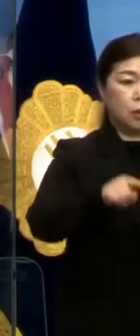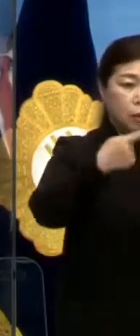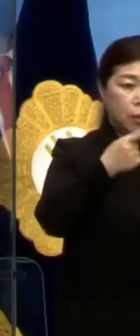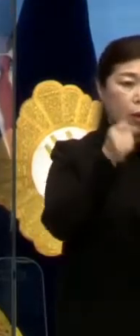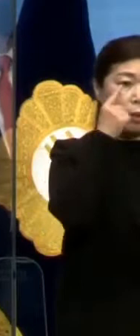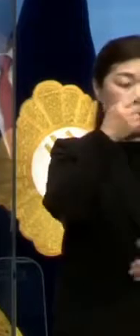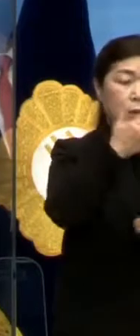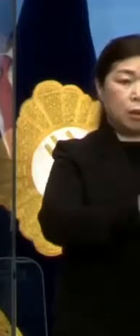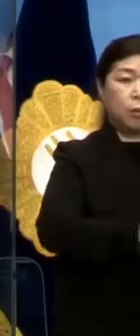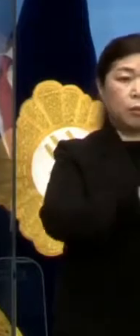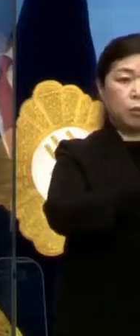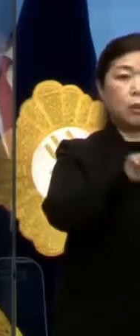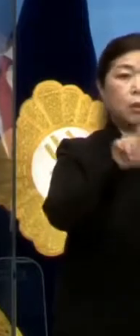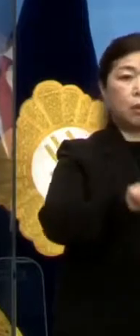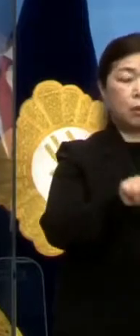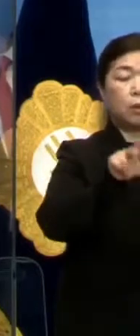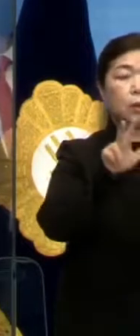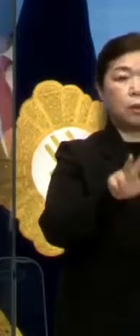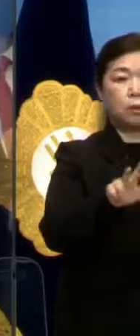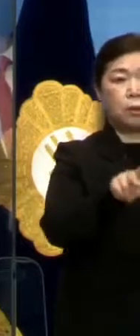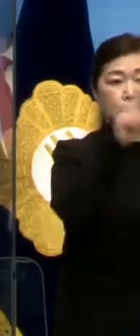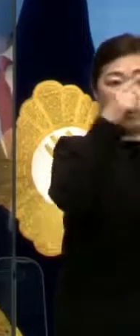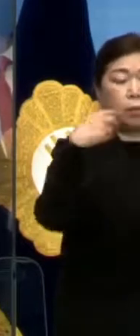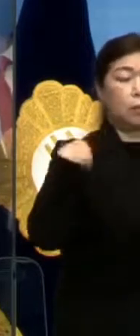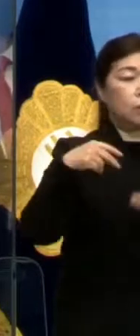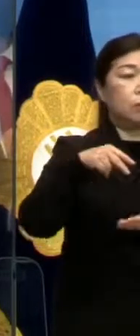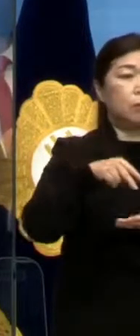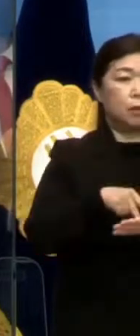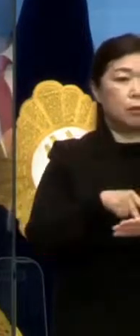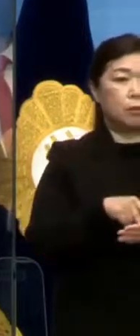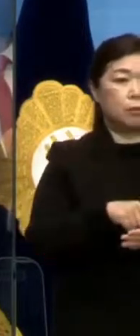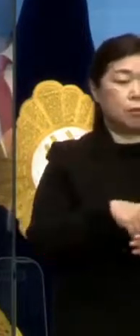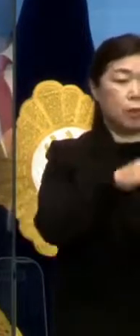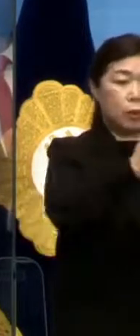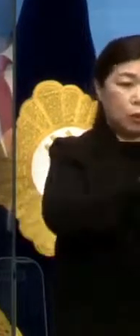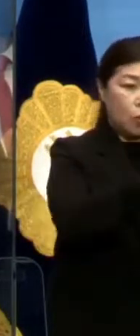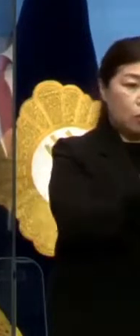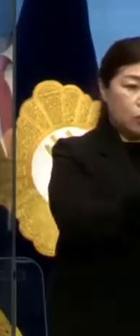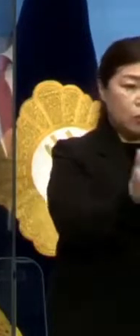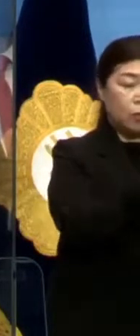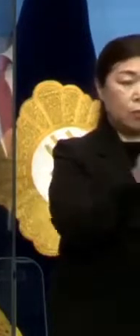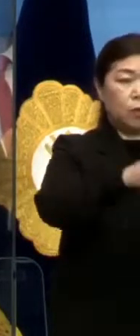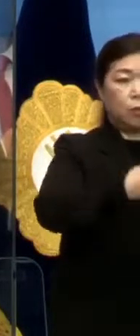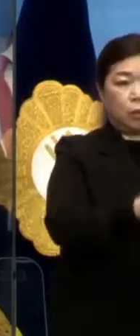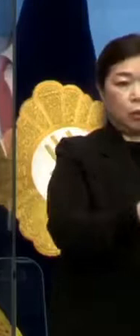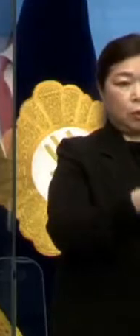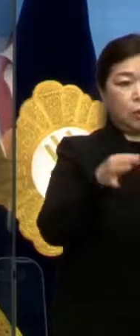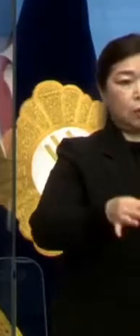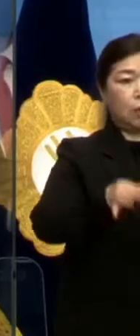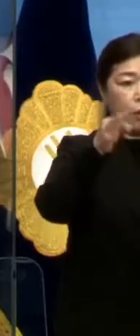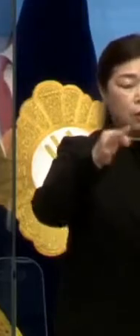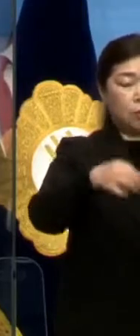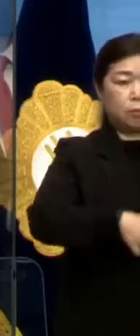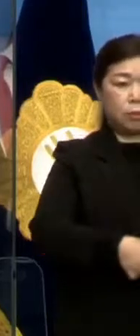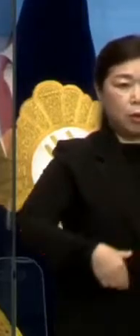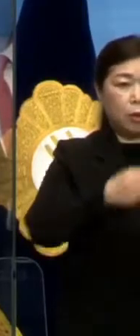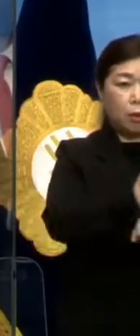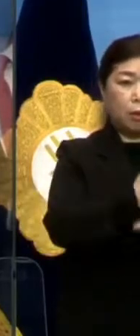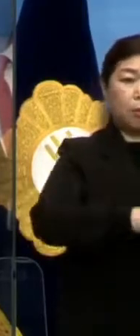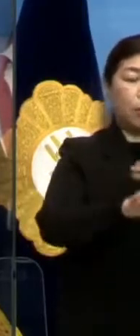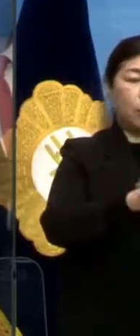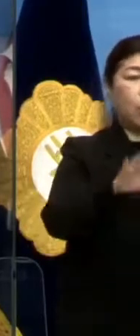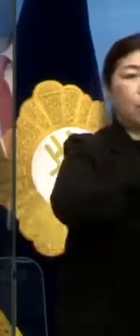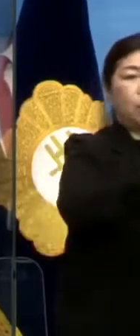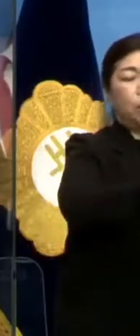한 달여 앞둔 상황에서 정부가 농수산물의 상한액 상향 조치 시행을 망설인다면